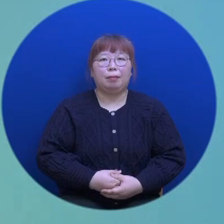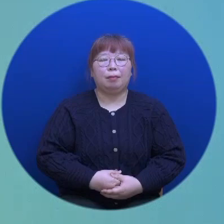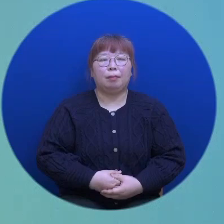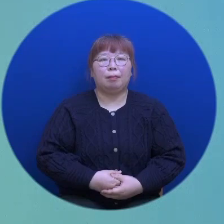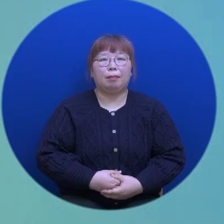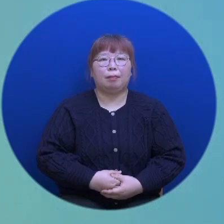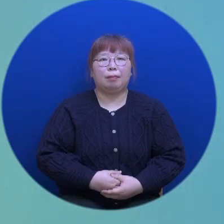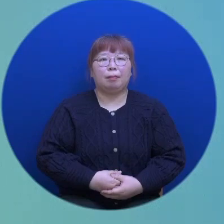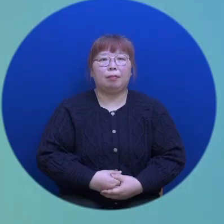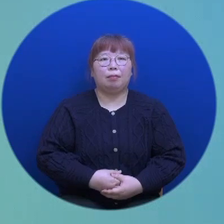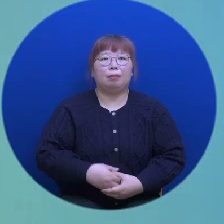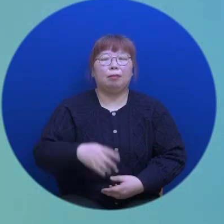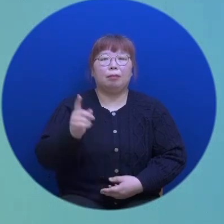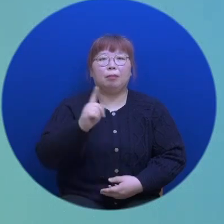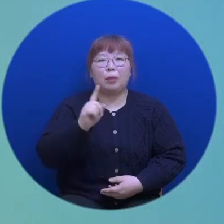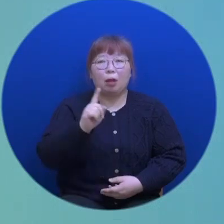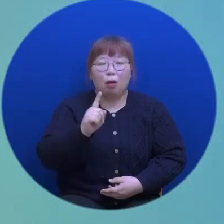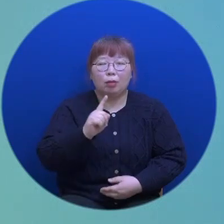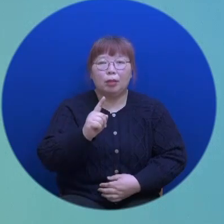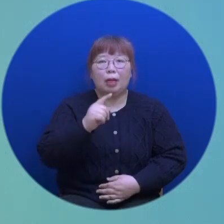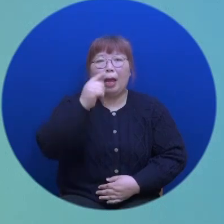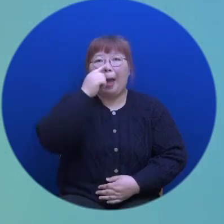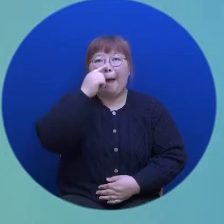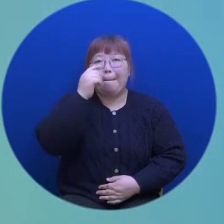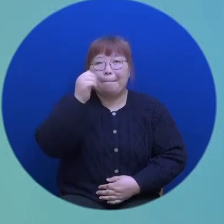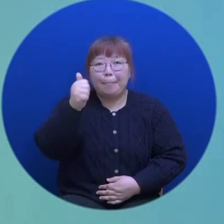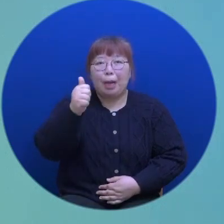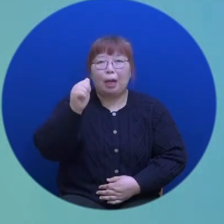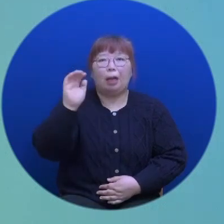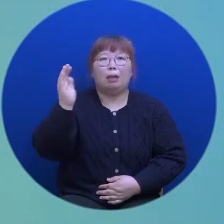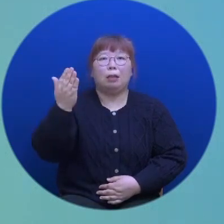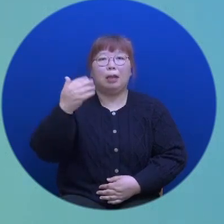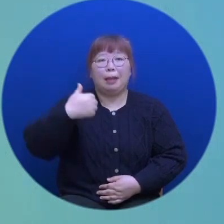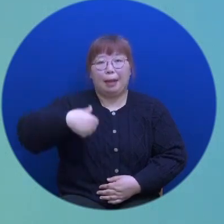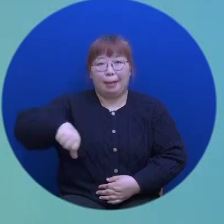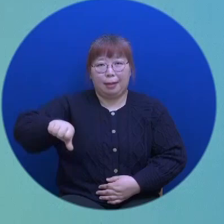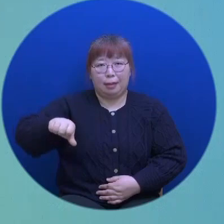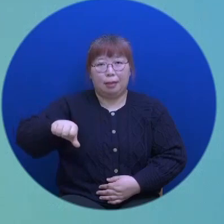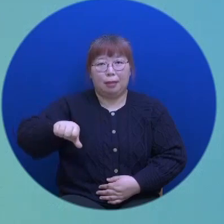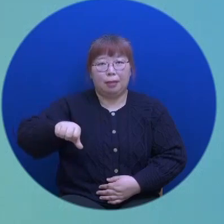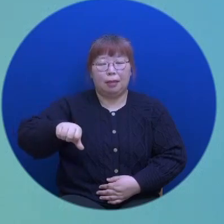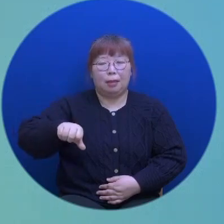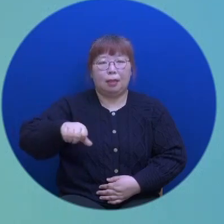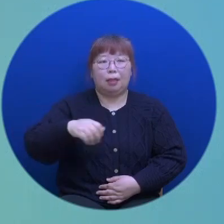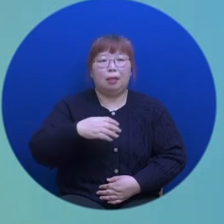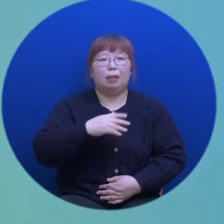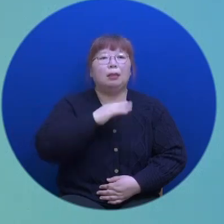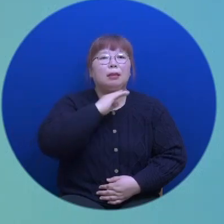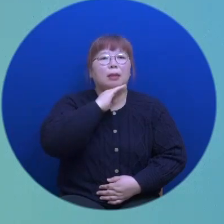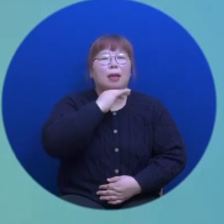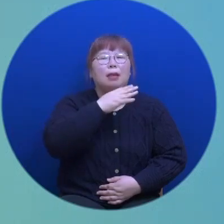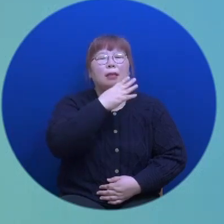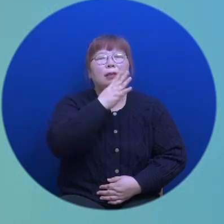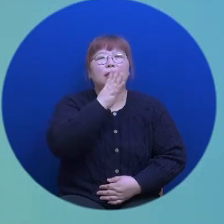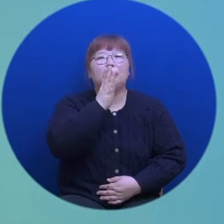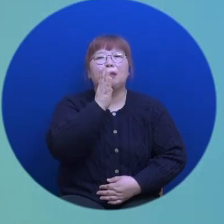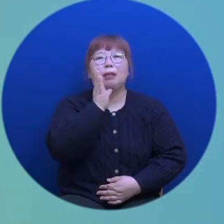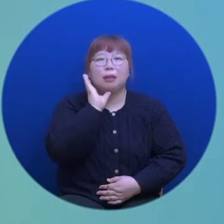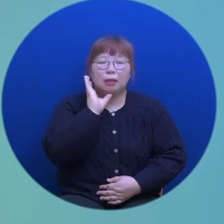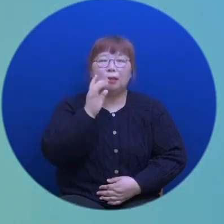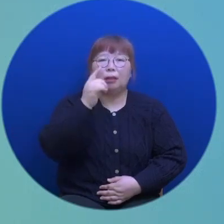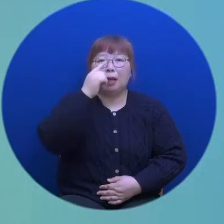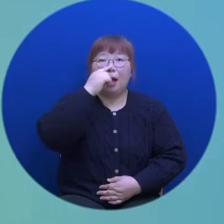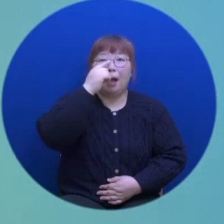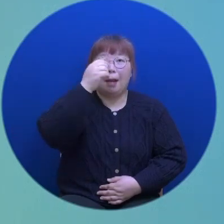어느새 아빠가 된 아들들이 나이 지긋한